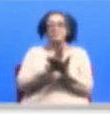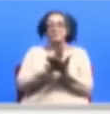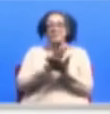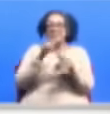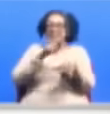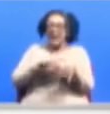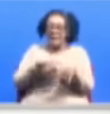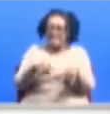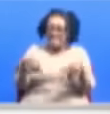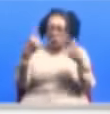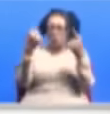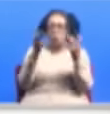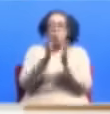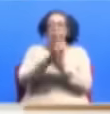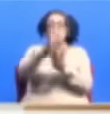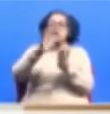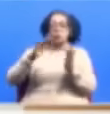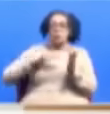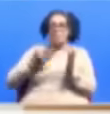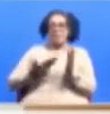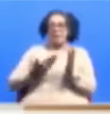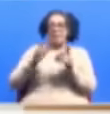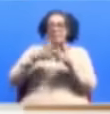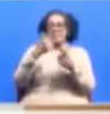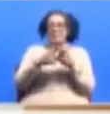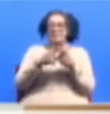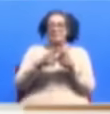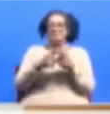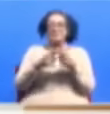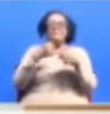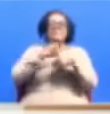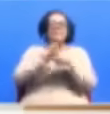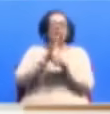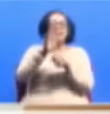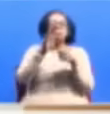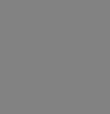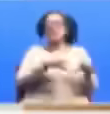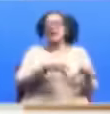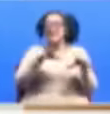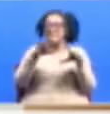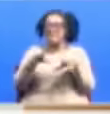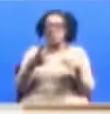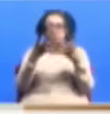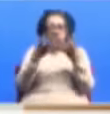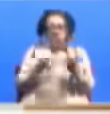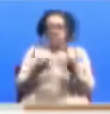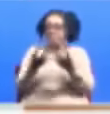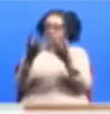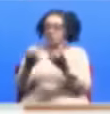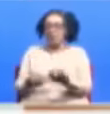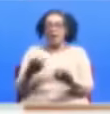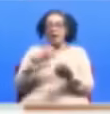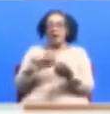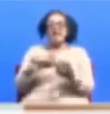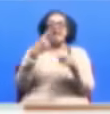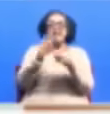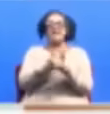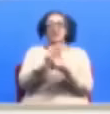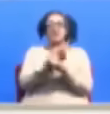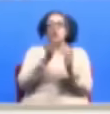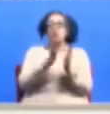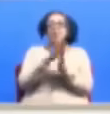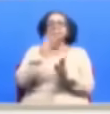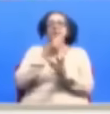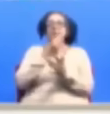Alipojamiana na waathiriwa wake wa kike, akawatesa na kuwadhulumu kabla ya kuwaibia, alifanya njama tofauti na wale wa